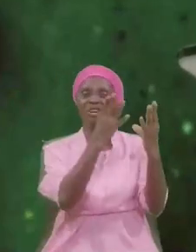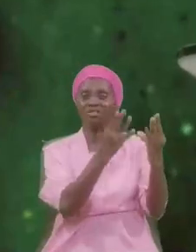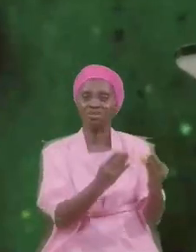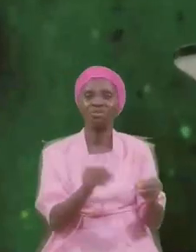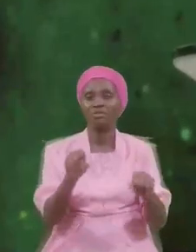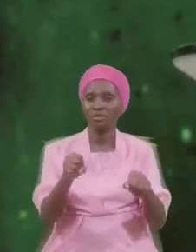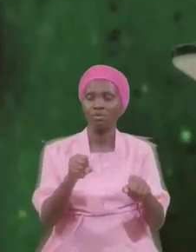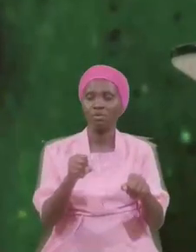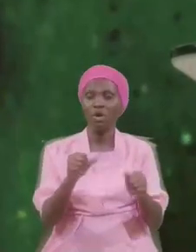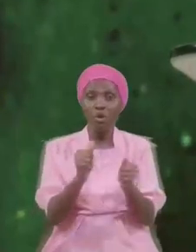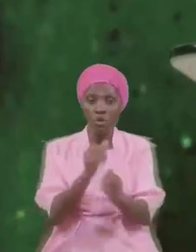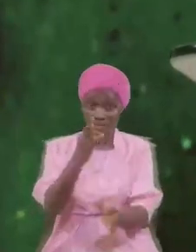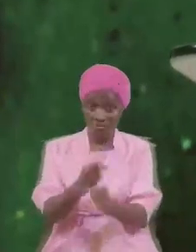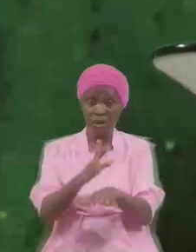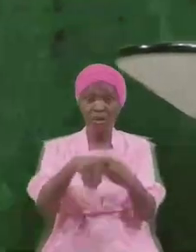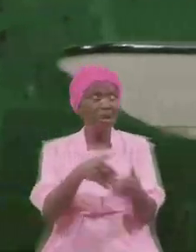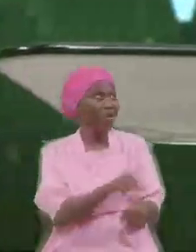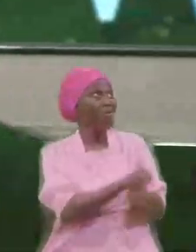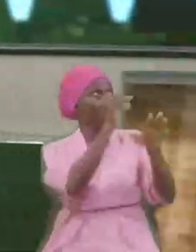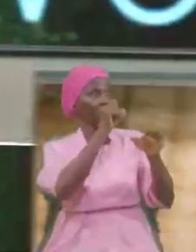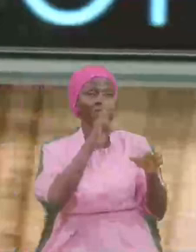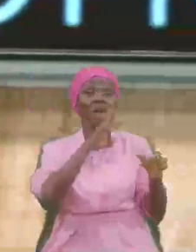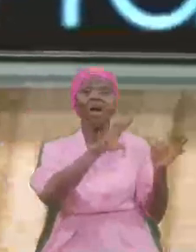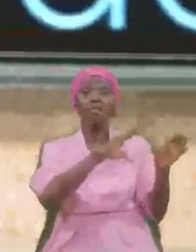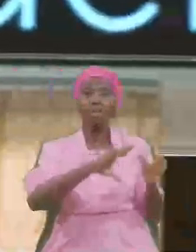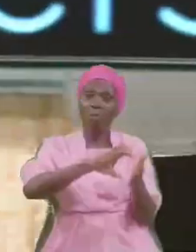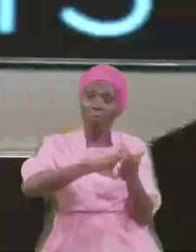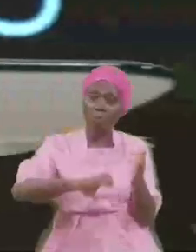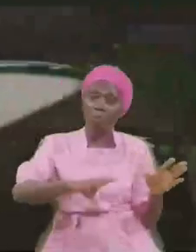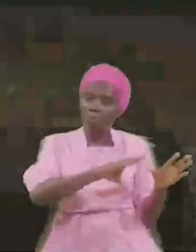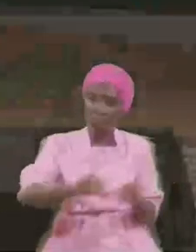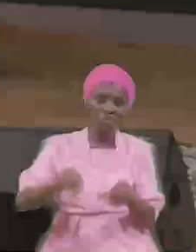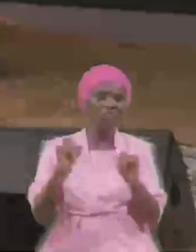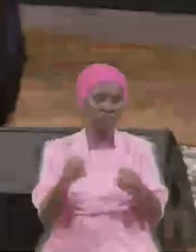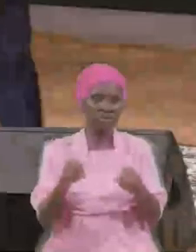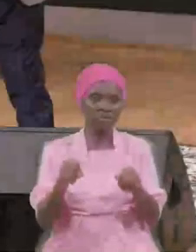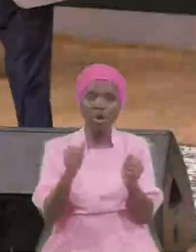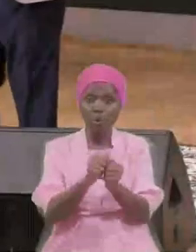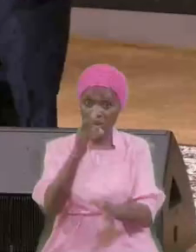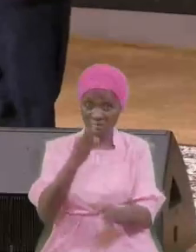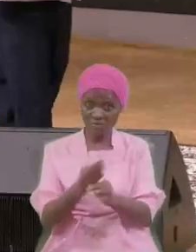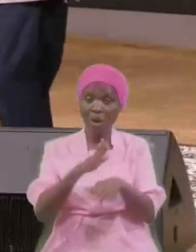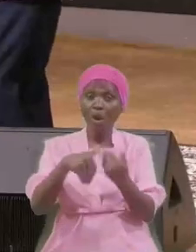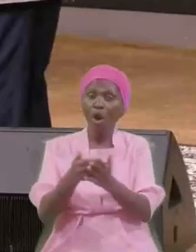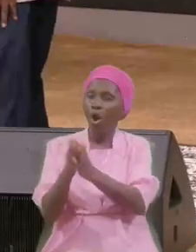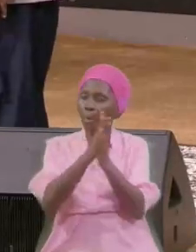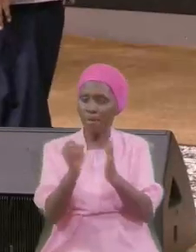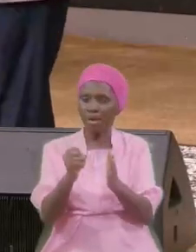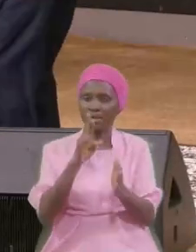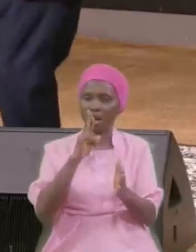insolubles. Si les problèmes sont solubles, avec la foi, toutes les montagnes sont à déplacer. Avec la foi,